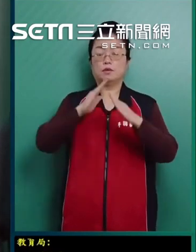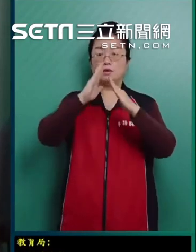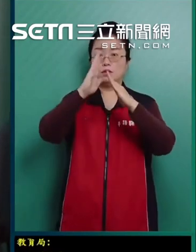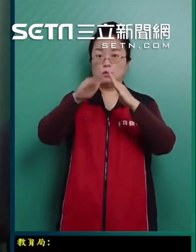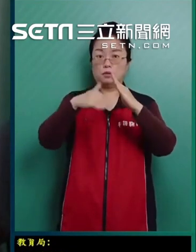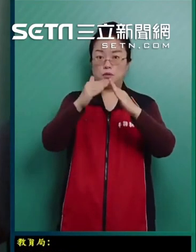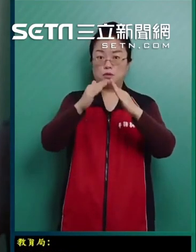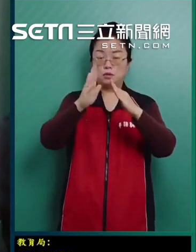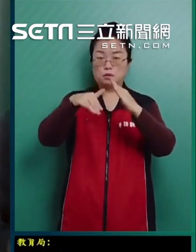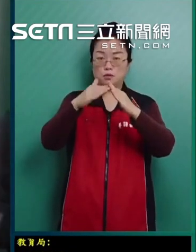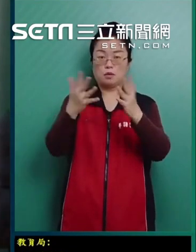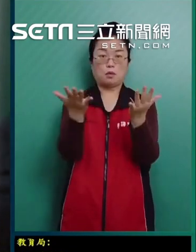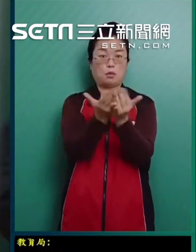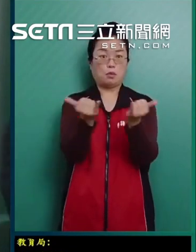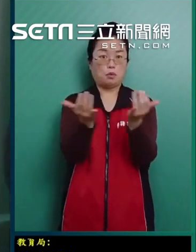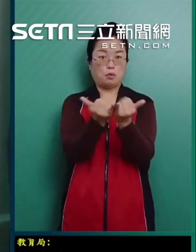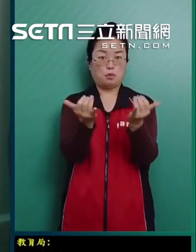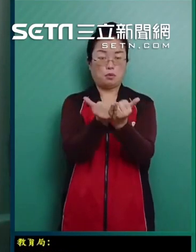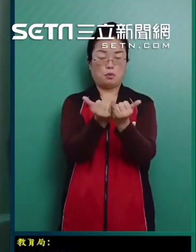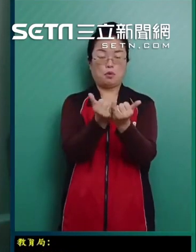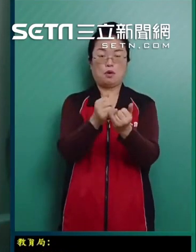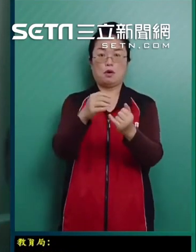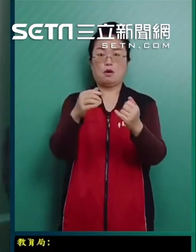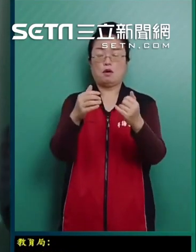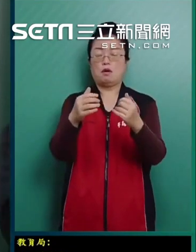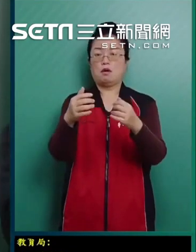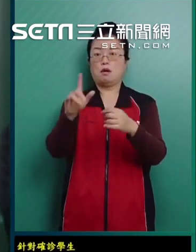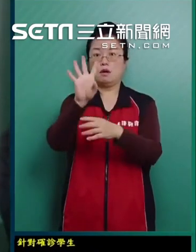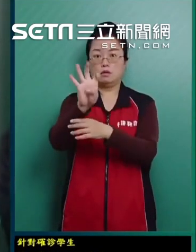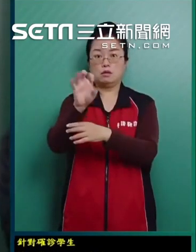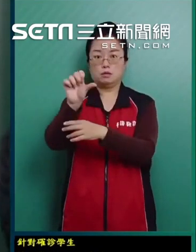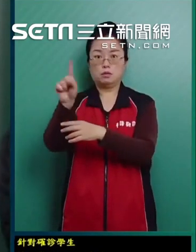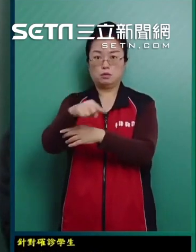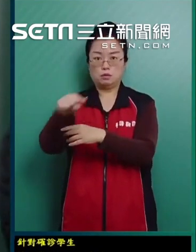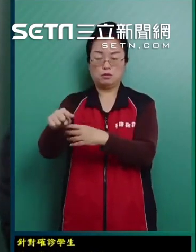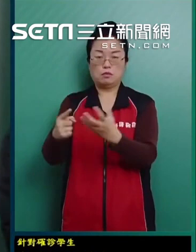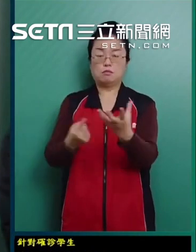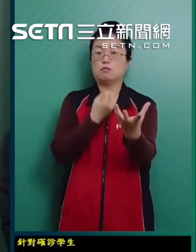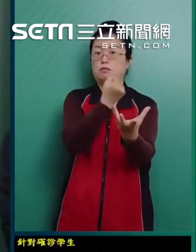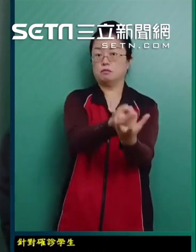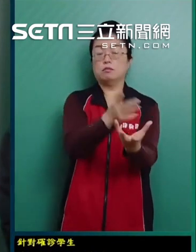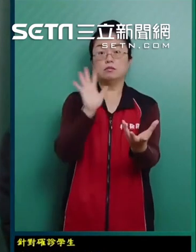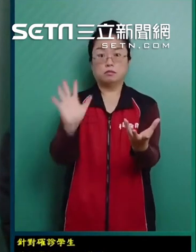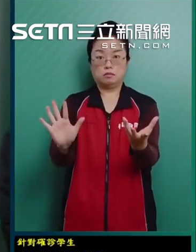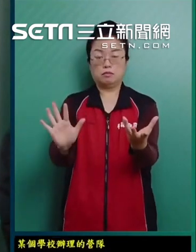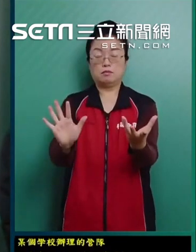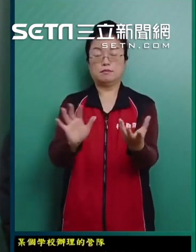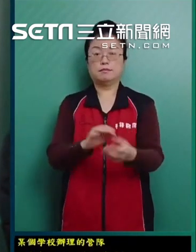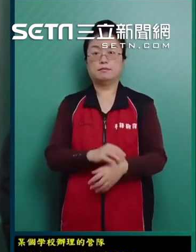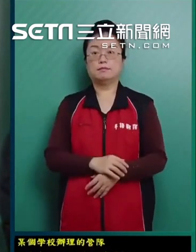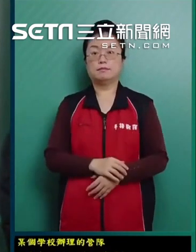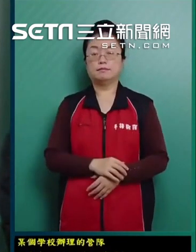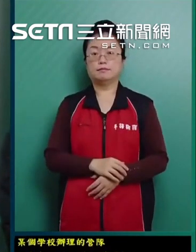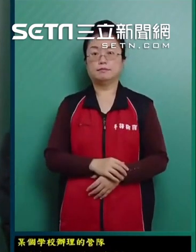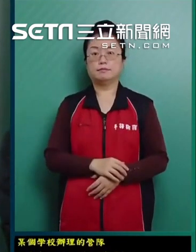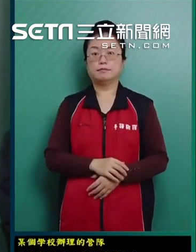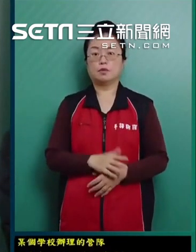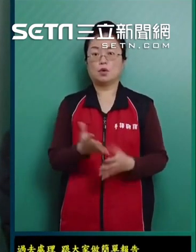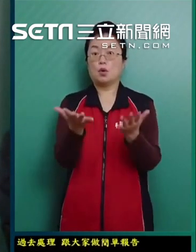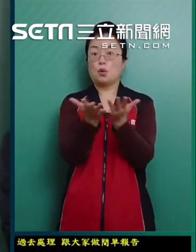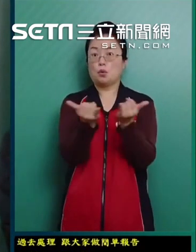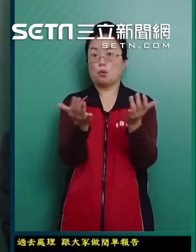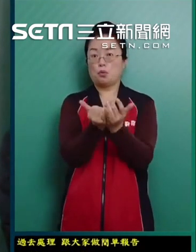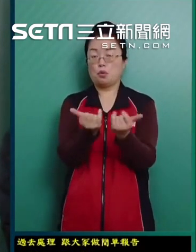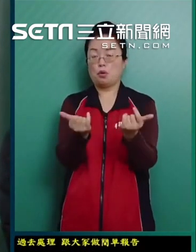学生呢有参与该营队。那当然这其中这些学生因为接触确诊者，所以已